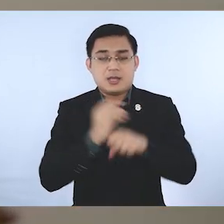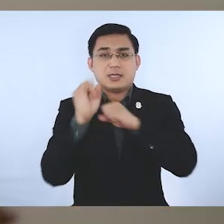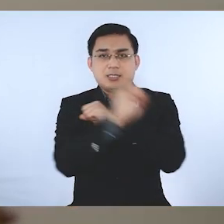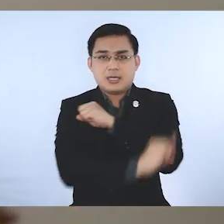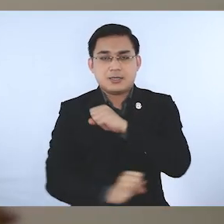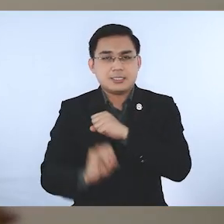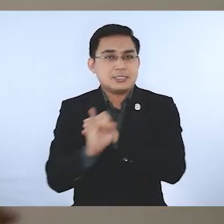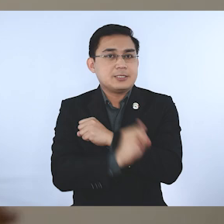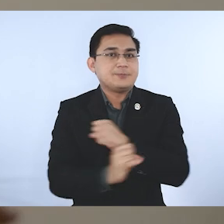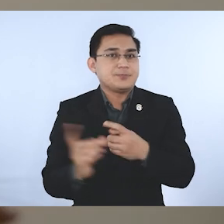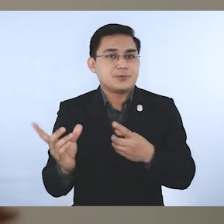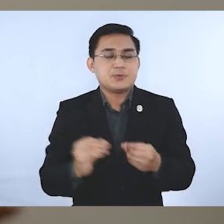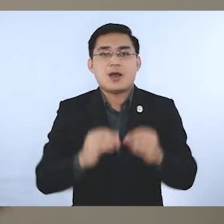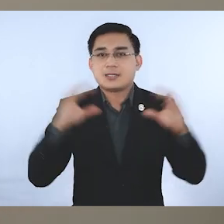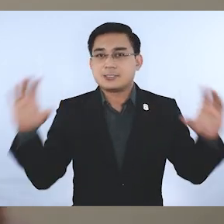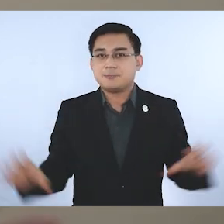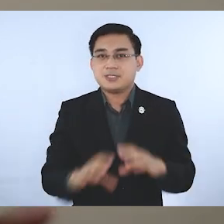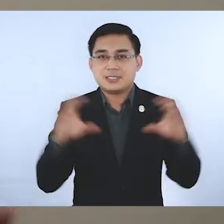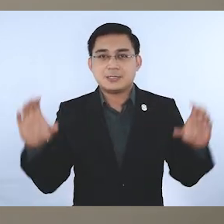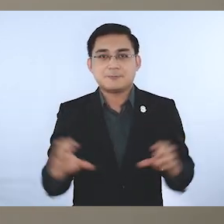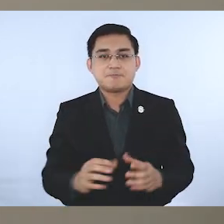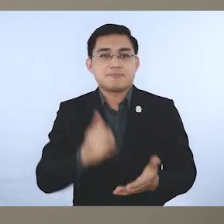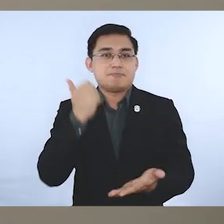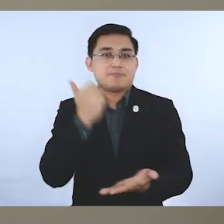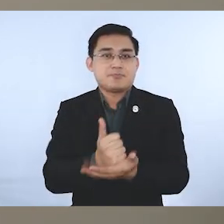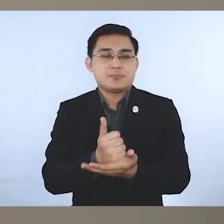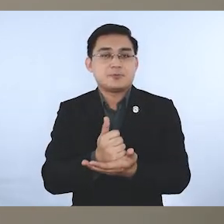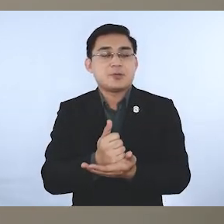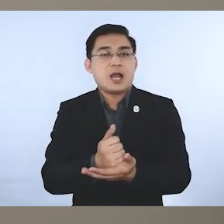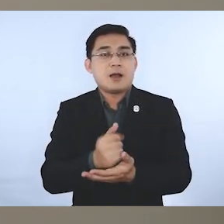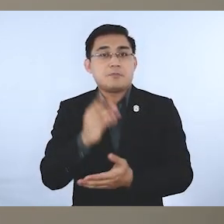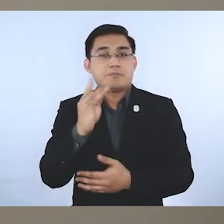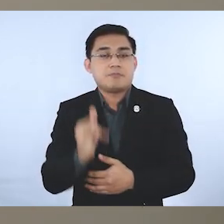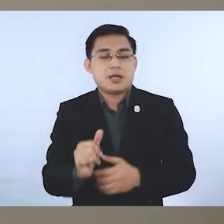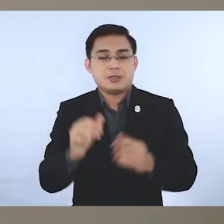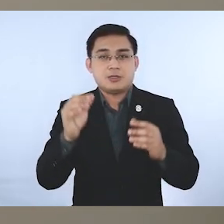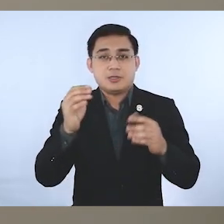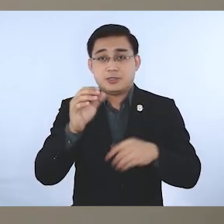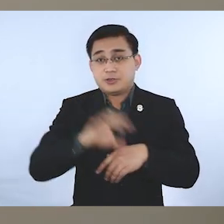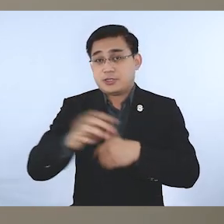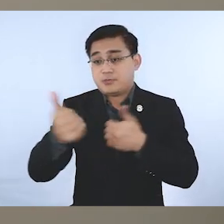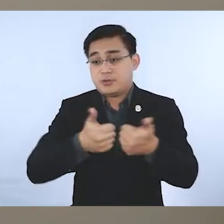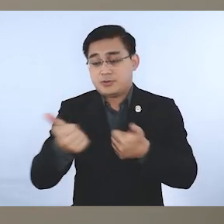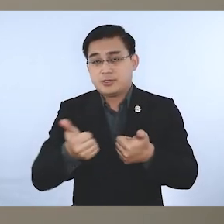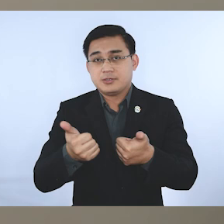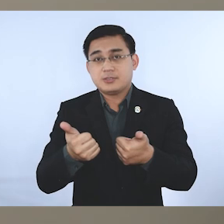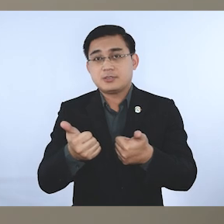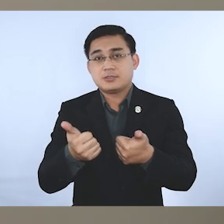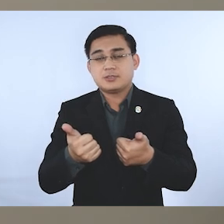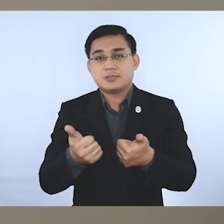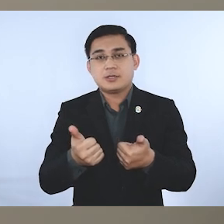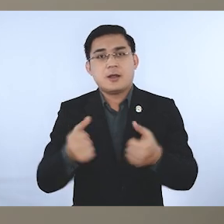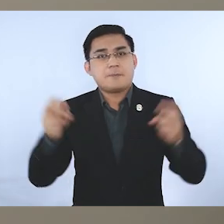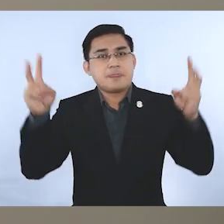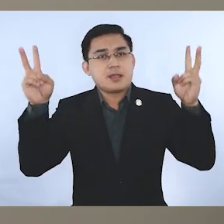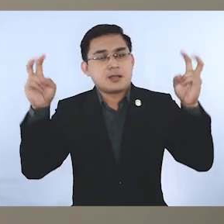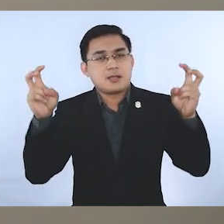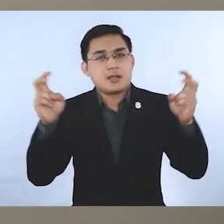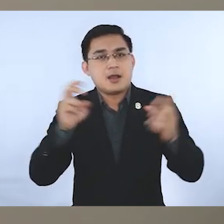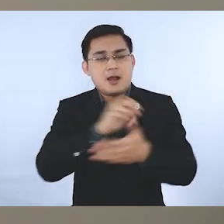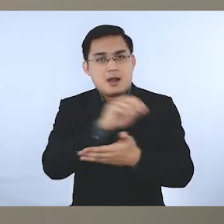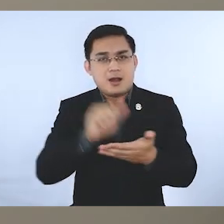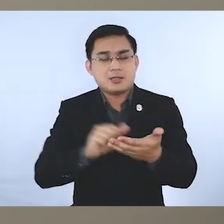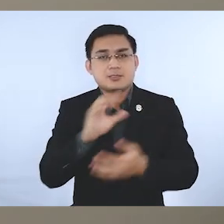ay nagsagawa po ng aktibidad na pinagtibay po ng ating pamamahala, ang tinatawag na Art